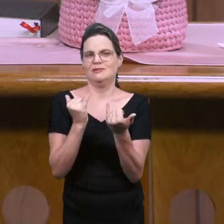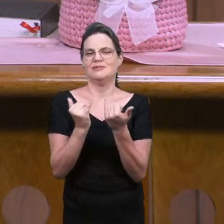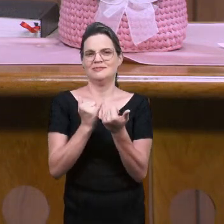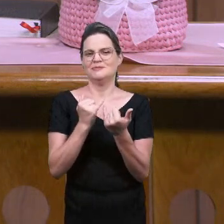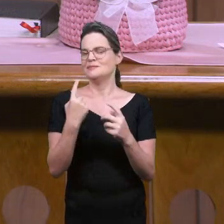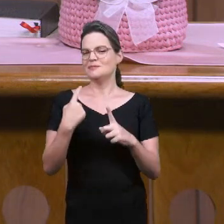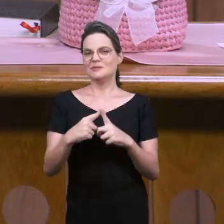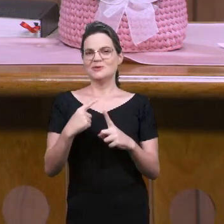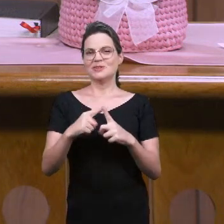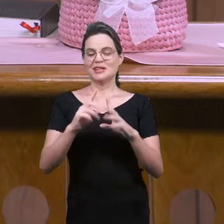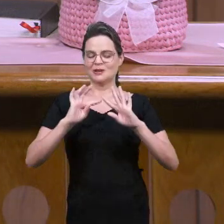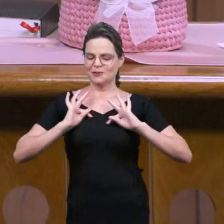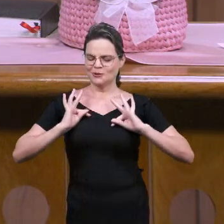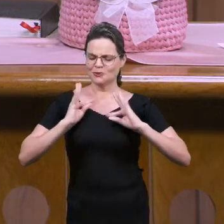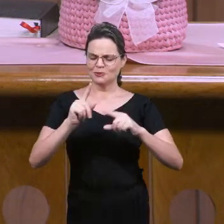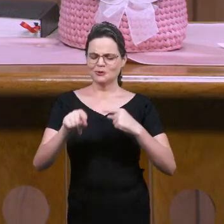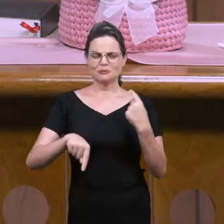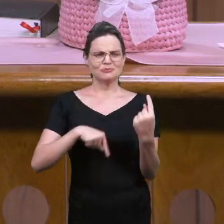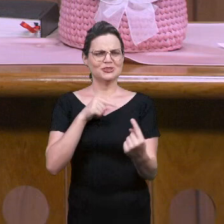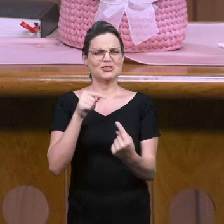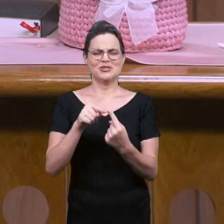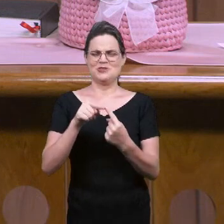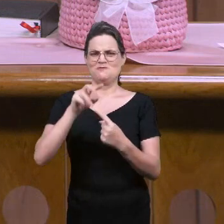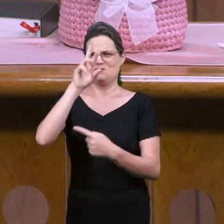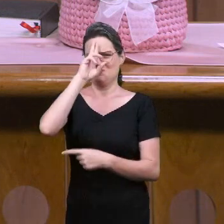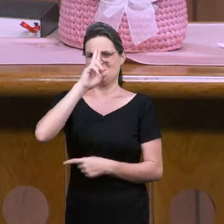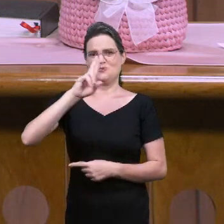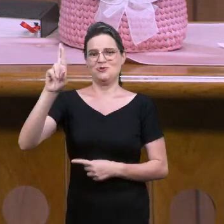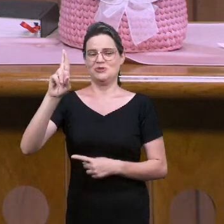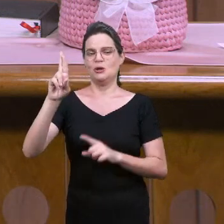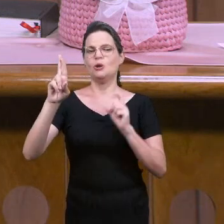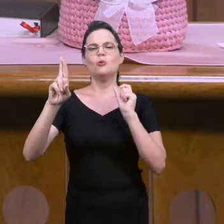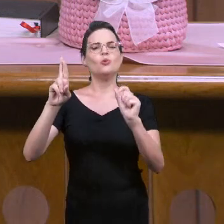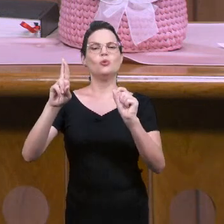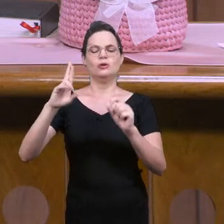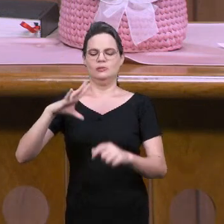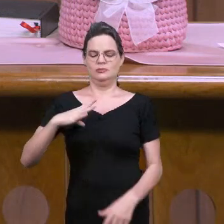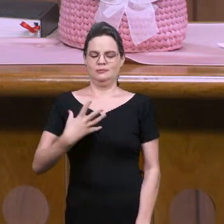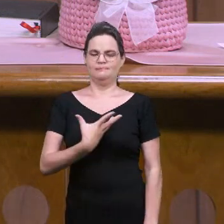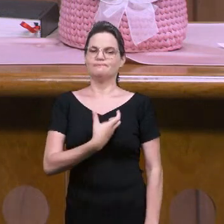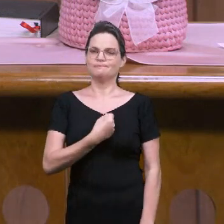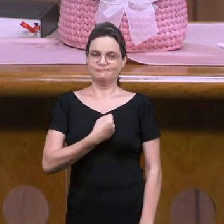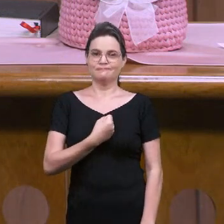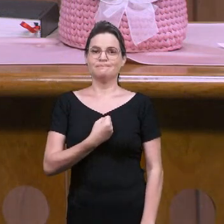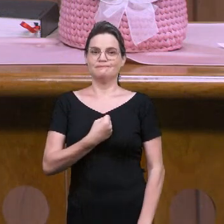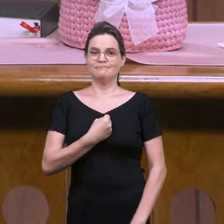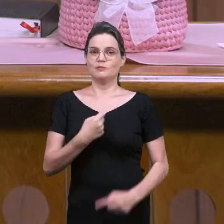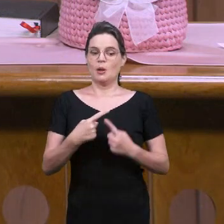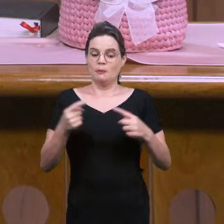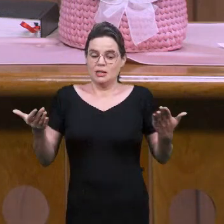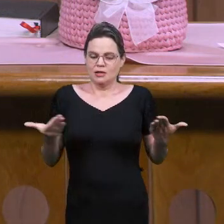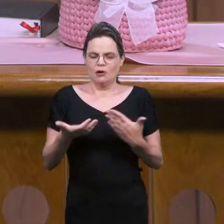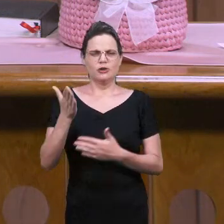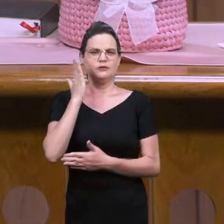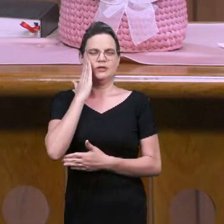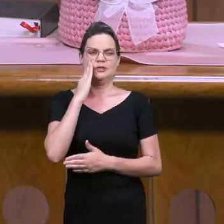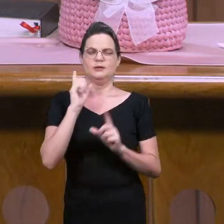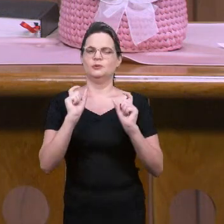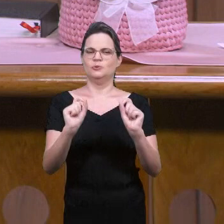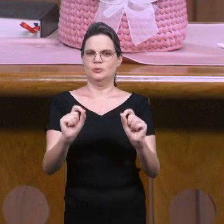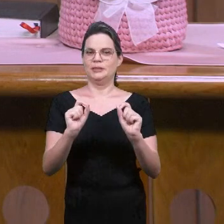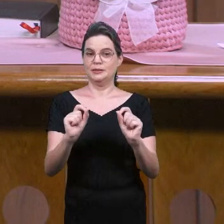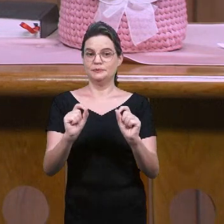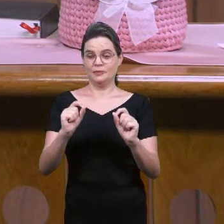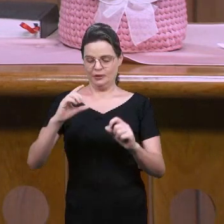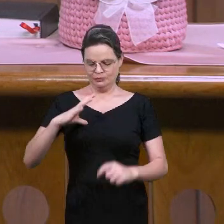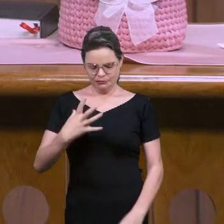Pourquoi? Parce que tout objectif de Dieu pour l'homme est le salut. Maintenant, nous allons comprendre une chose.